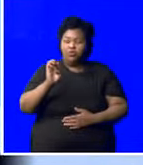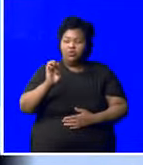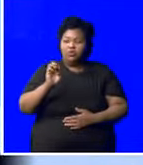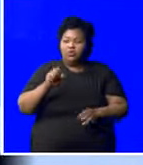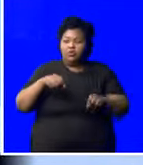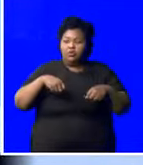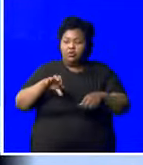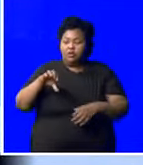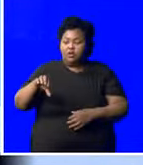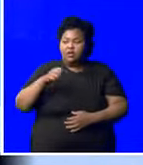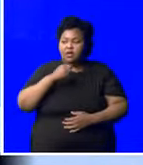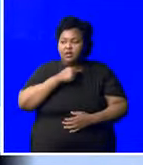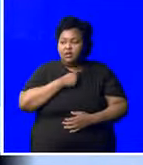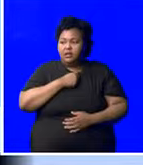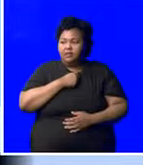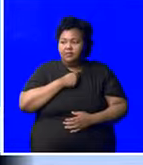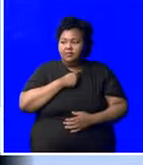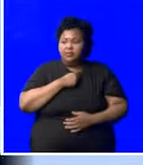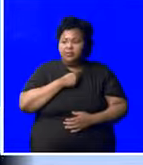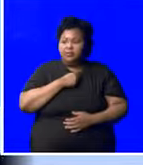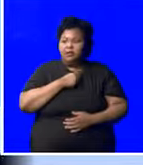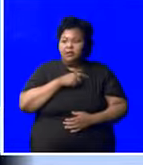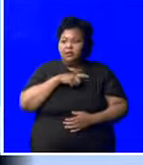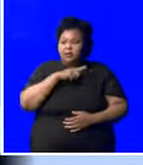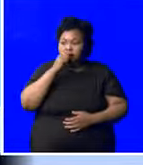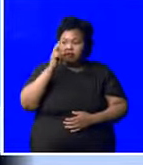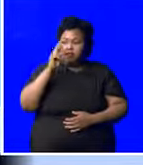Inkundla yami kuseNduma.